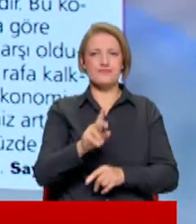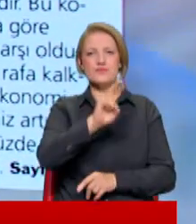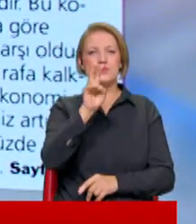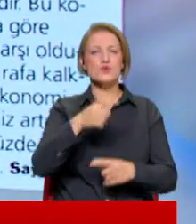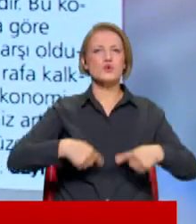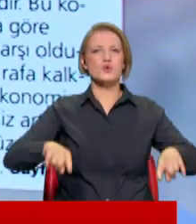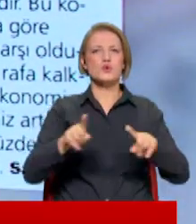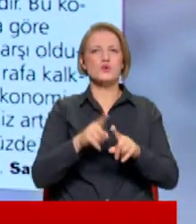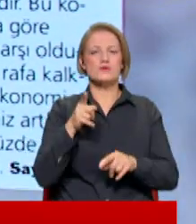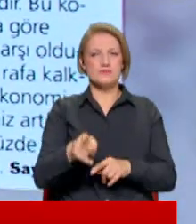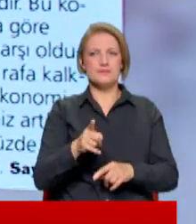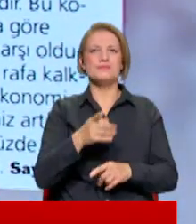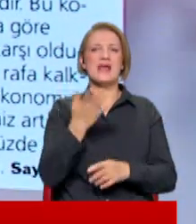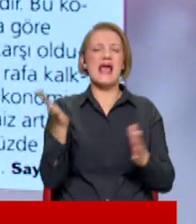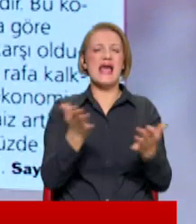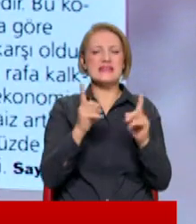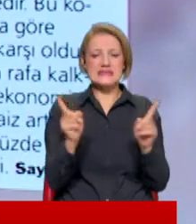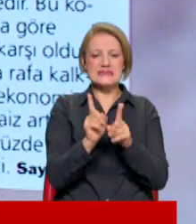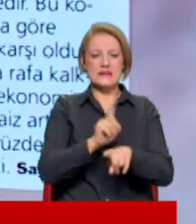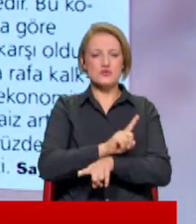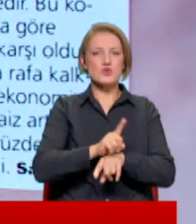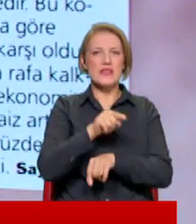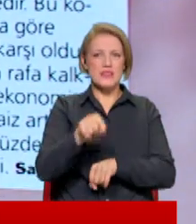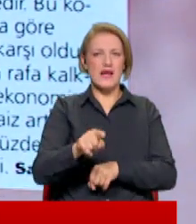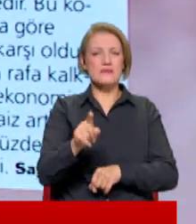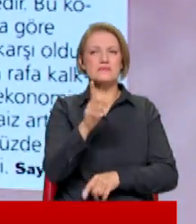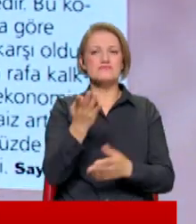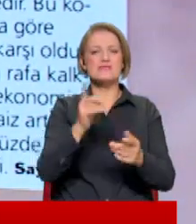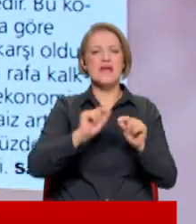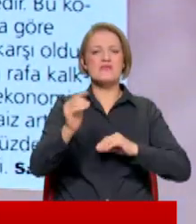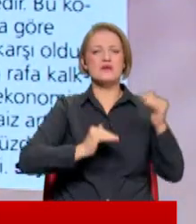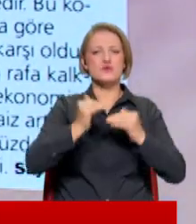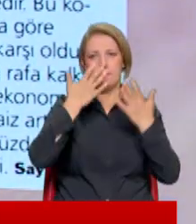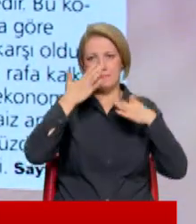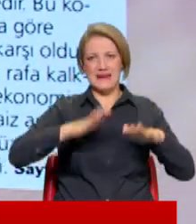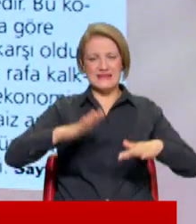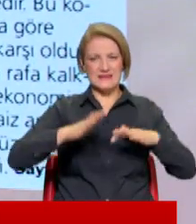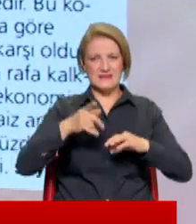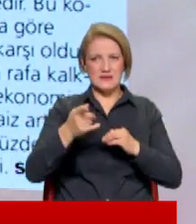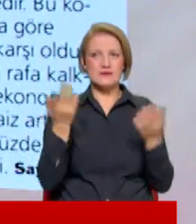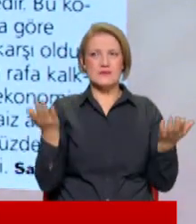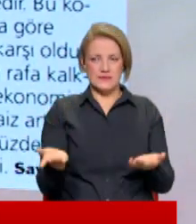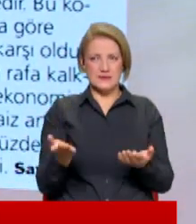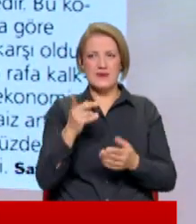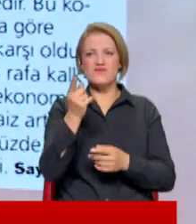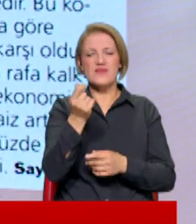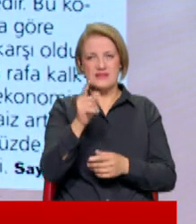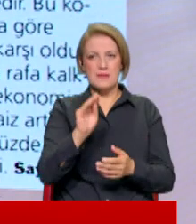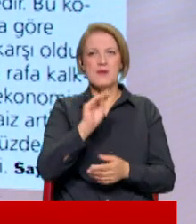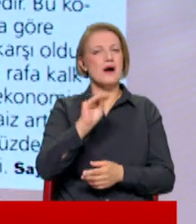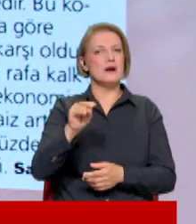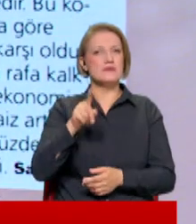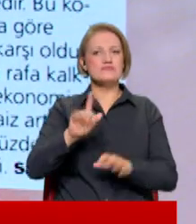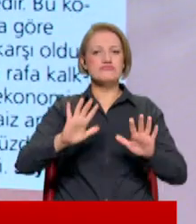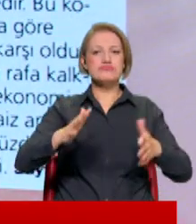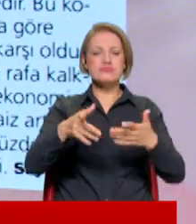kurul dezenflasyonun en kısa sürede tesisi, enflasyon beklentilerinin çıpalanması, fiyatlama